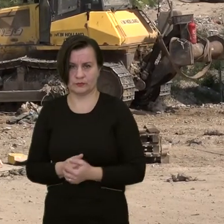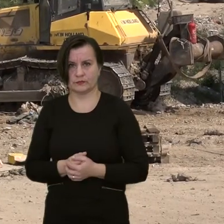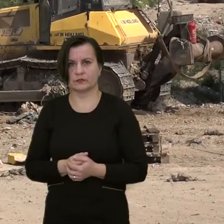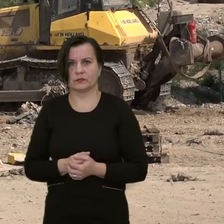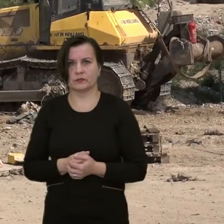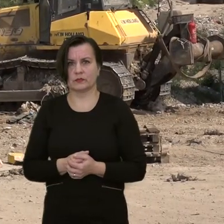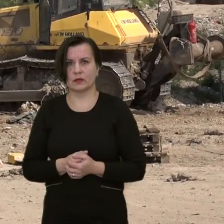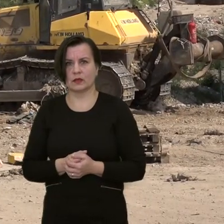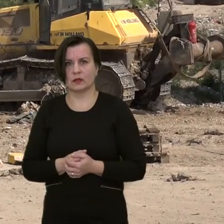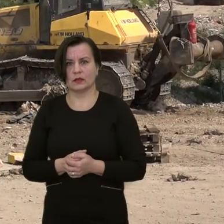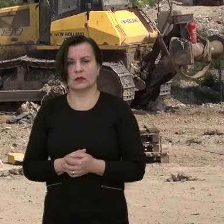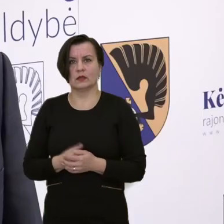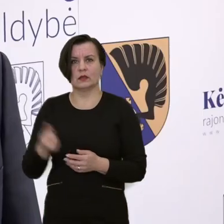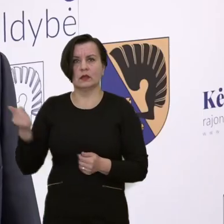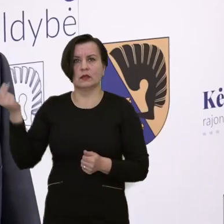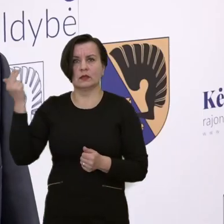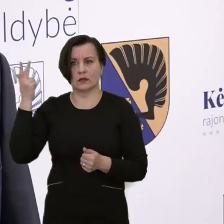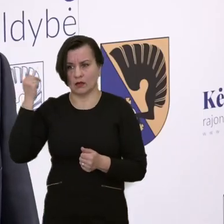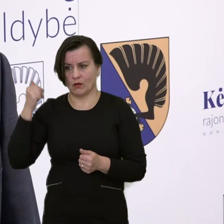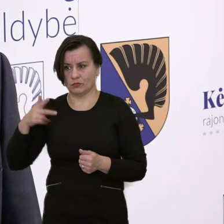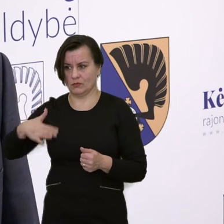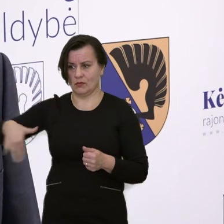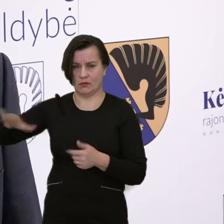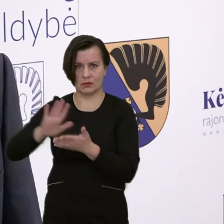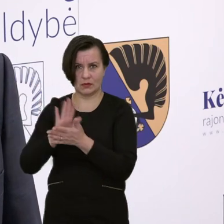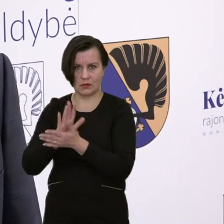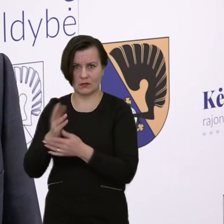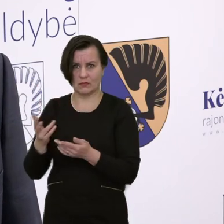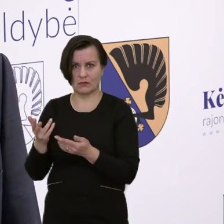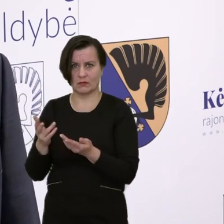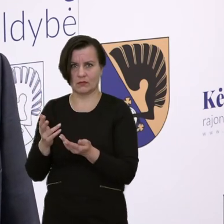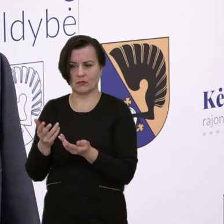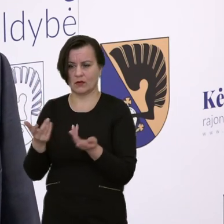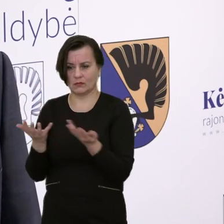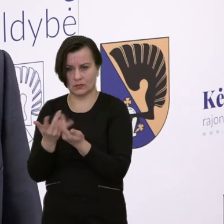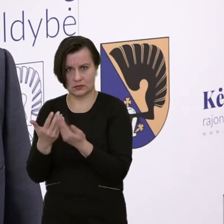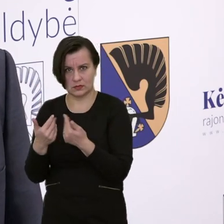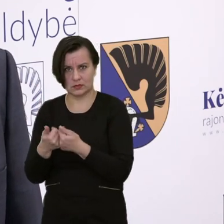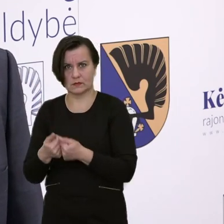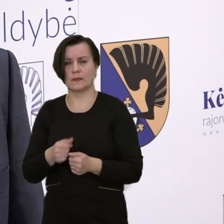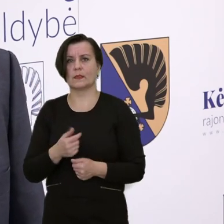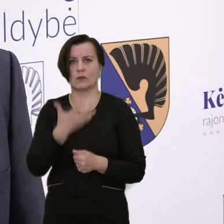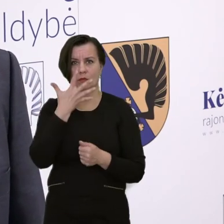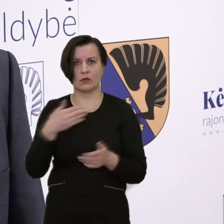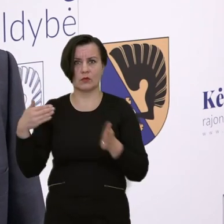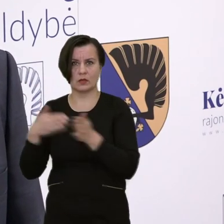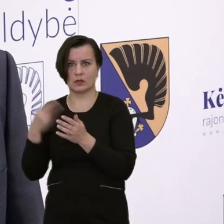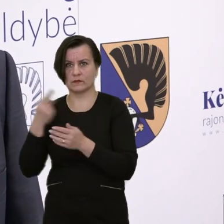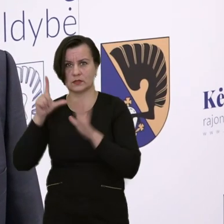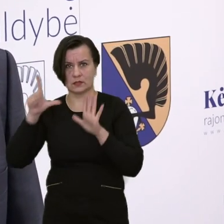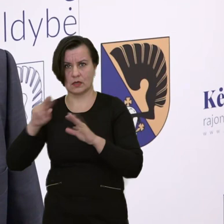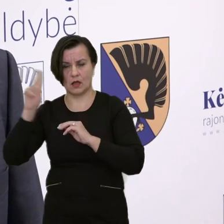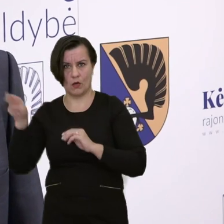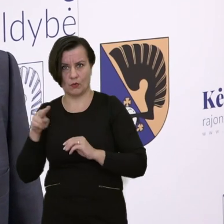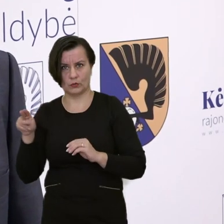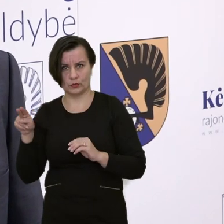mokestis bus. Taigi preliminarus Kauno regiono atliekų tvarkymo centro skaičiavimas, jog taršos mokestis didės nuo